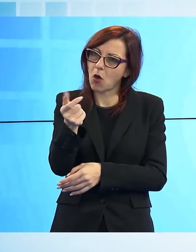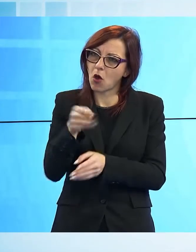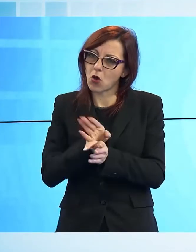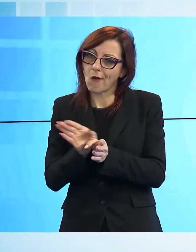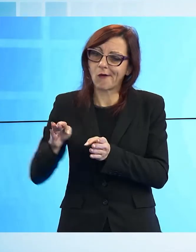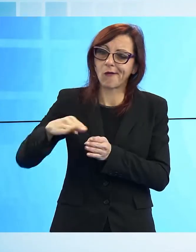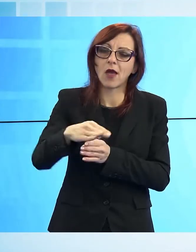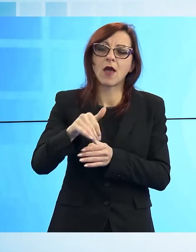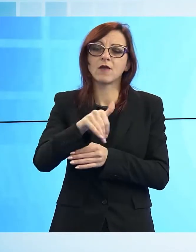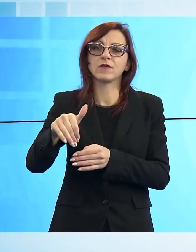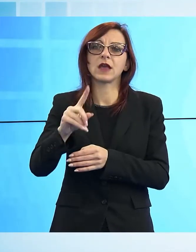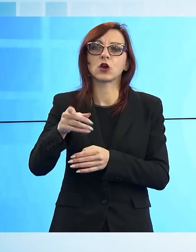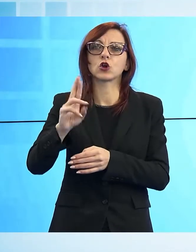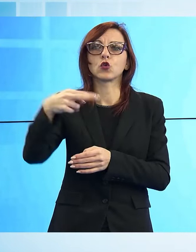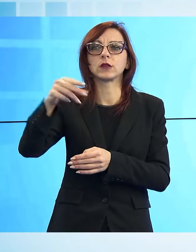Gronda.